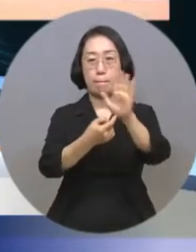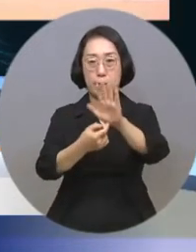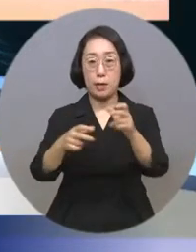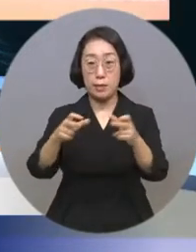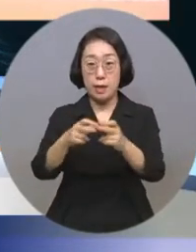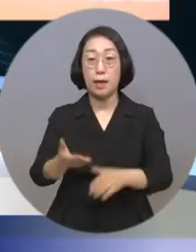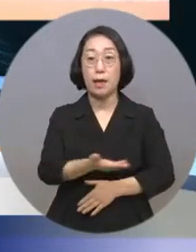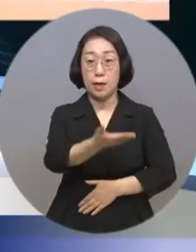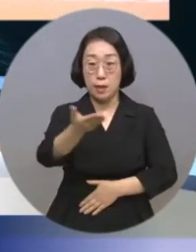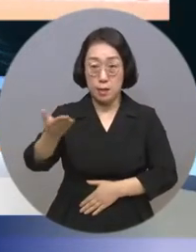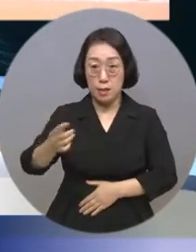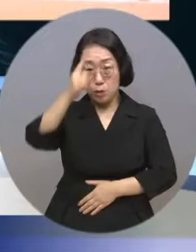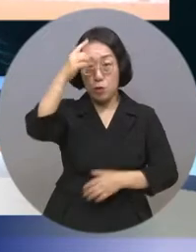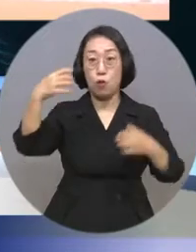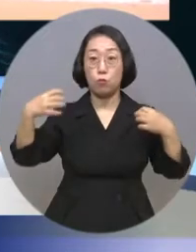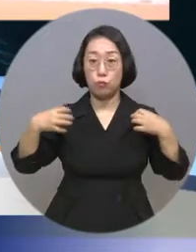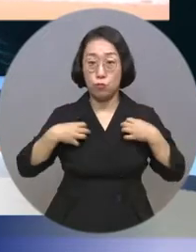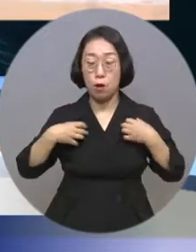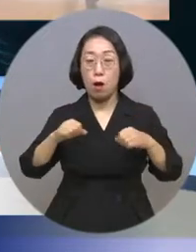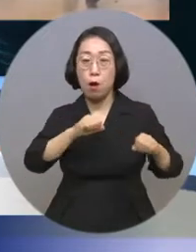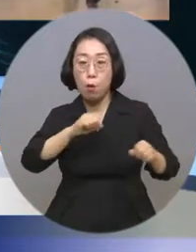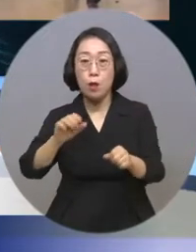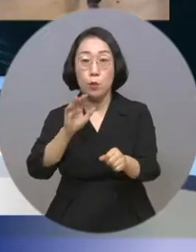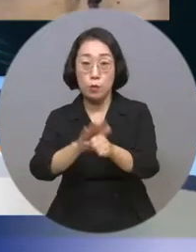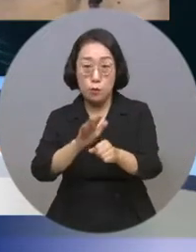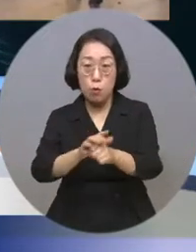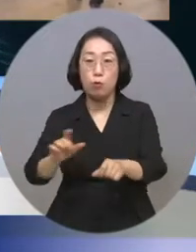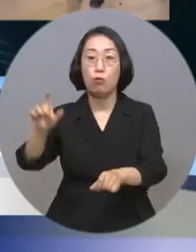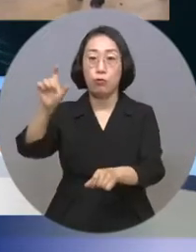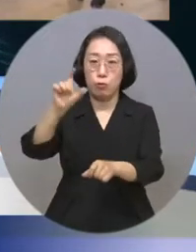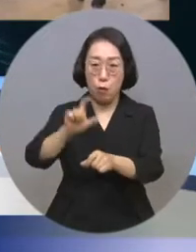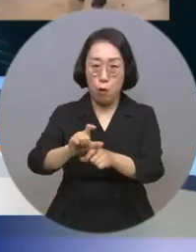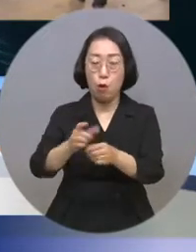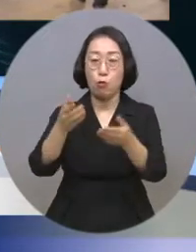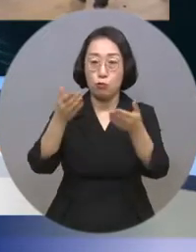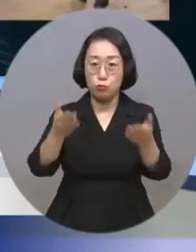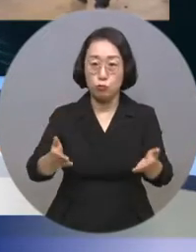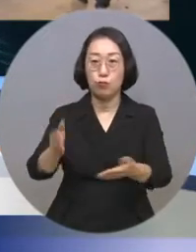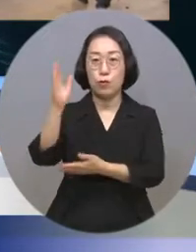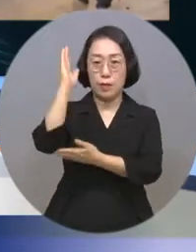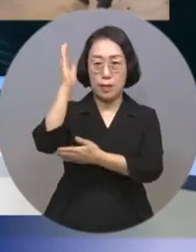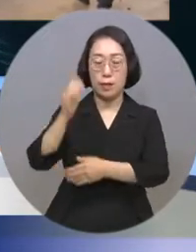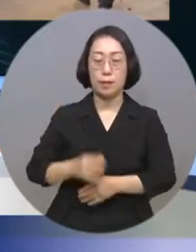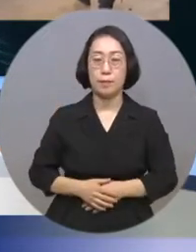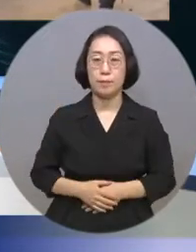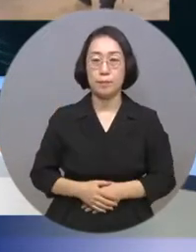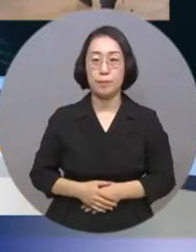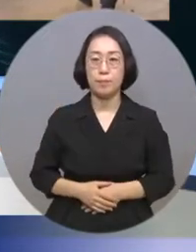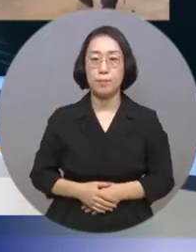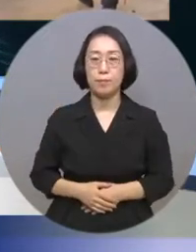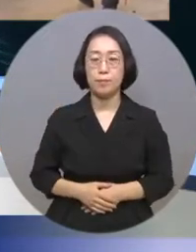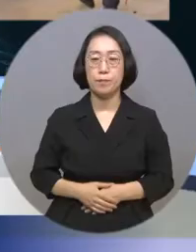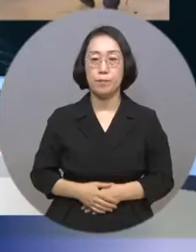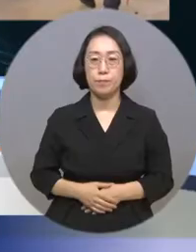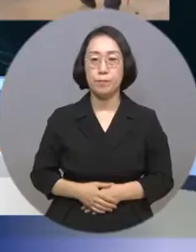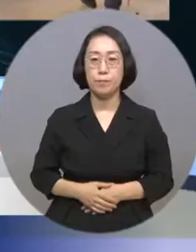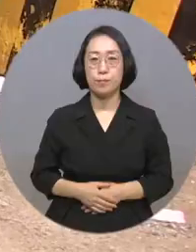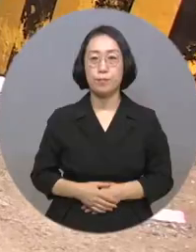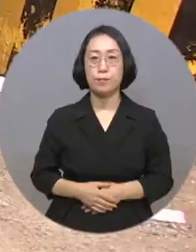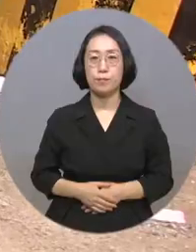장애인들에게 정보가 활동지원 서비스 추가 지원 방침을 밝혔는데요 정두리 기자가 보도합니다